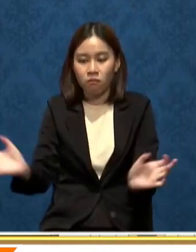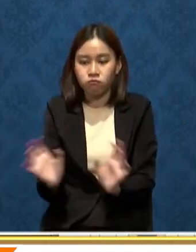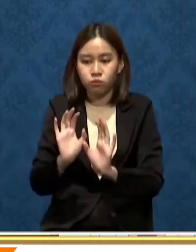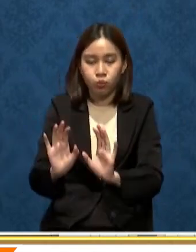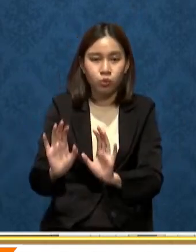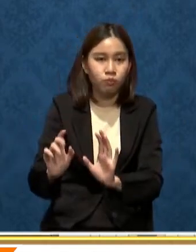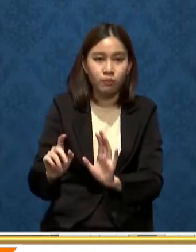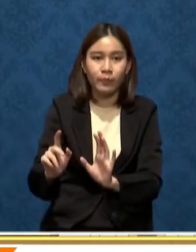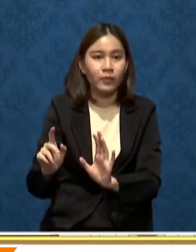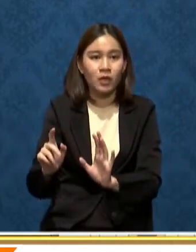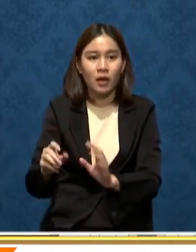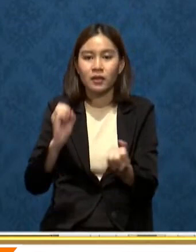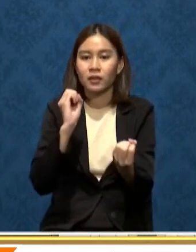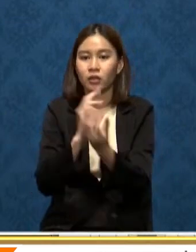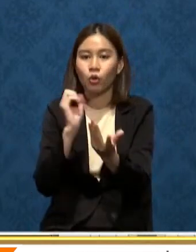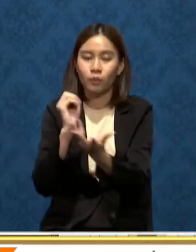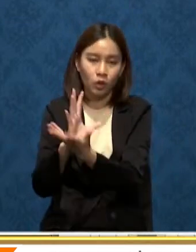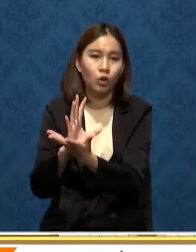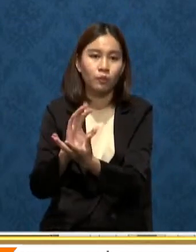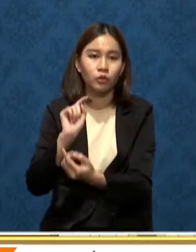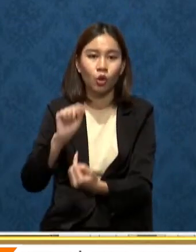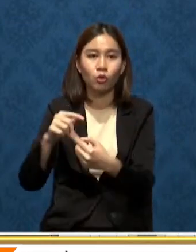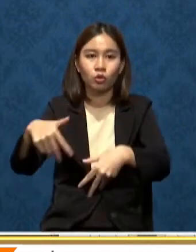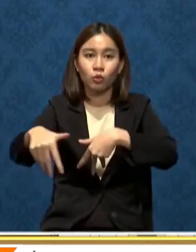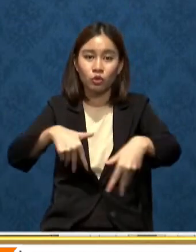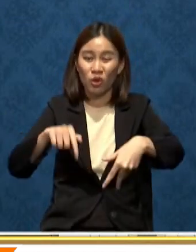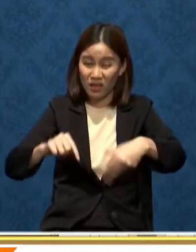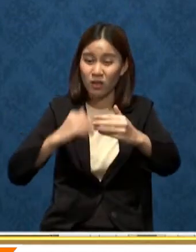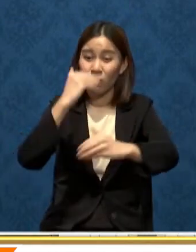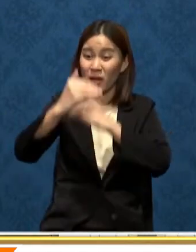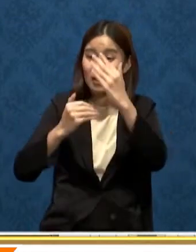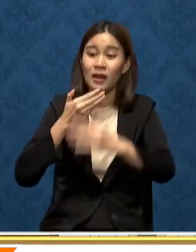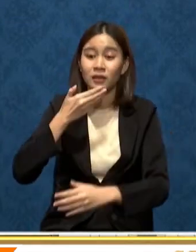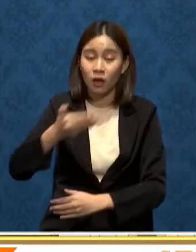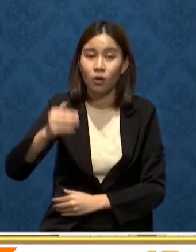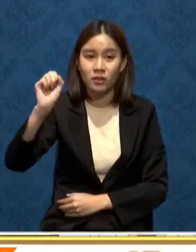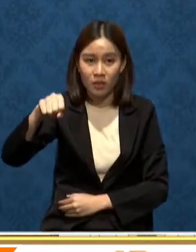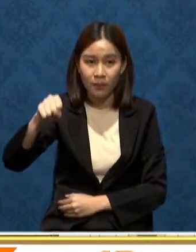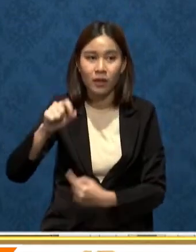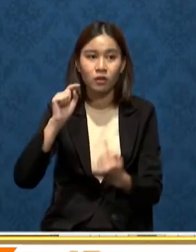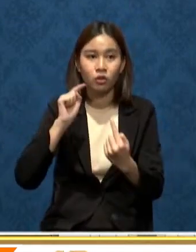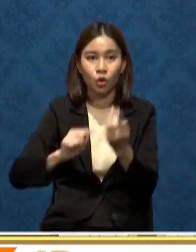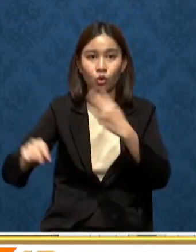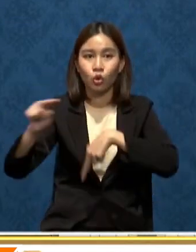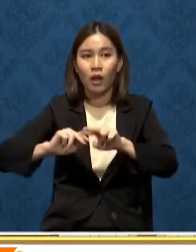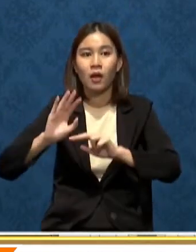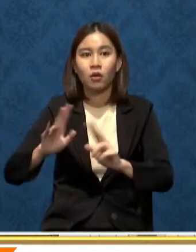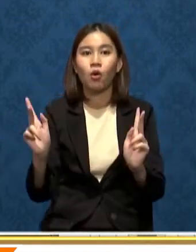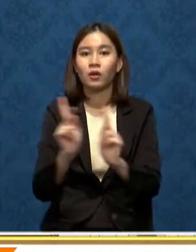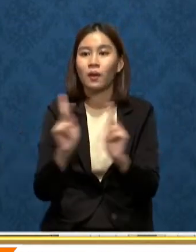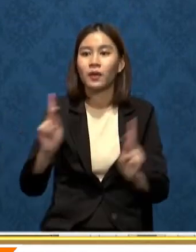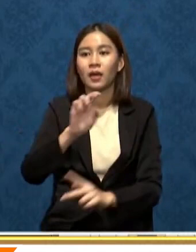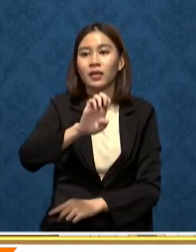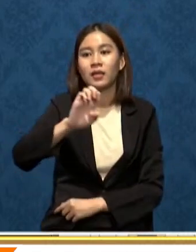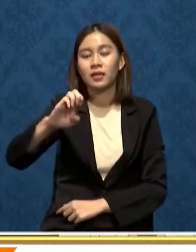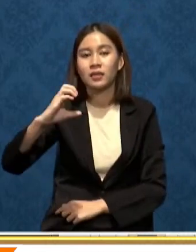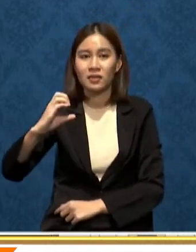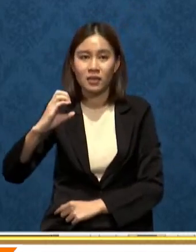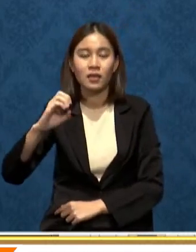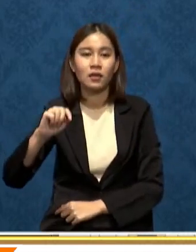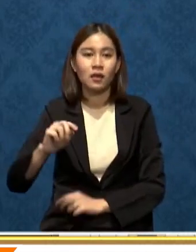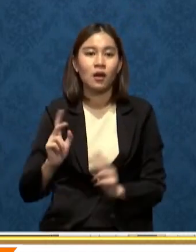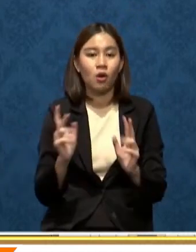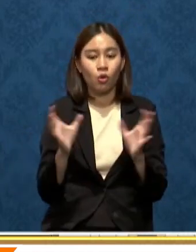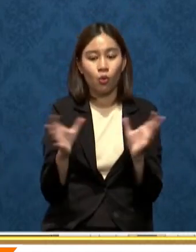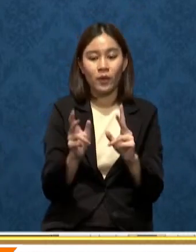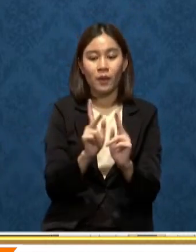วิตและเป็พิดต่ผู้คนนี่ใชไหมครับคือการพนาอย่างยงยืนในการกำกับของคณะกรมการ EECซึงคณะ